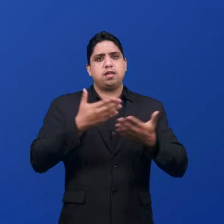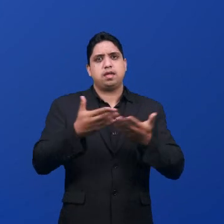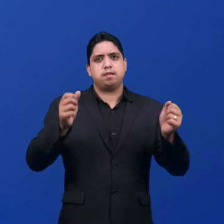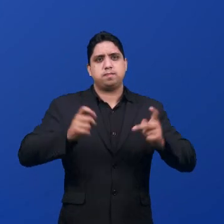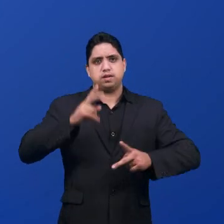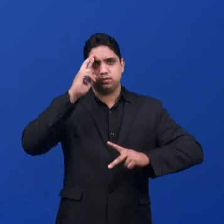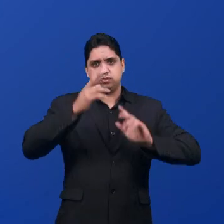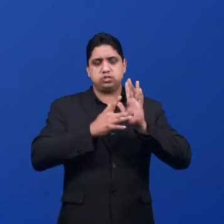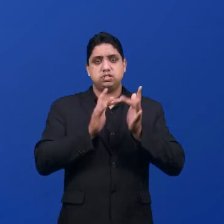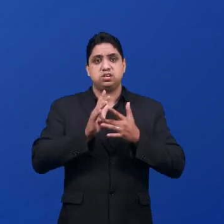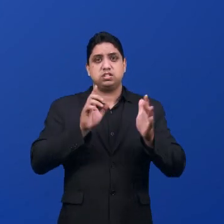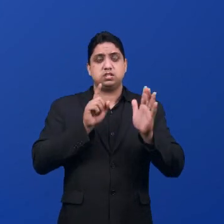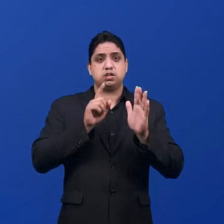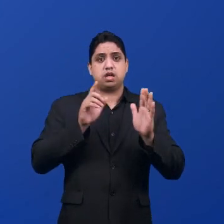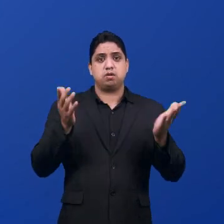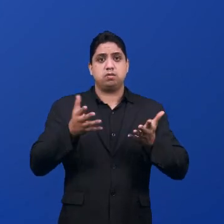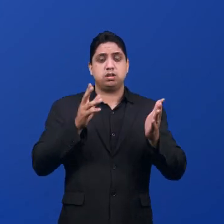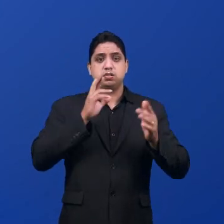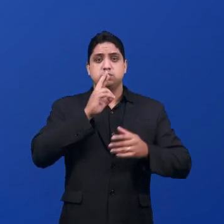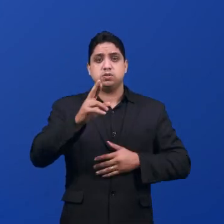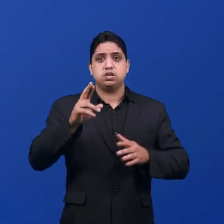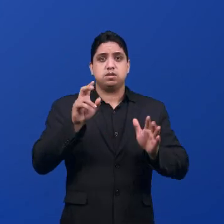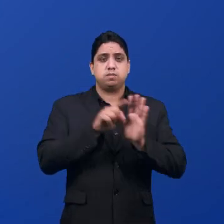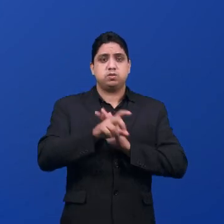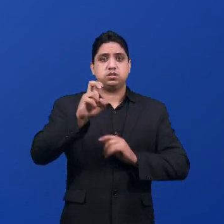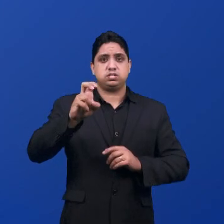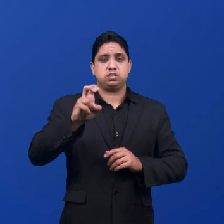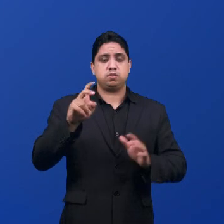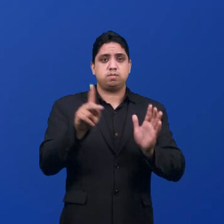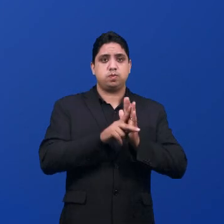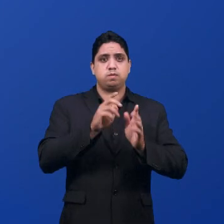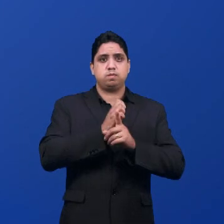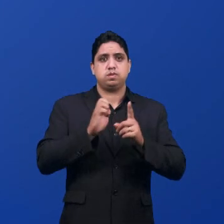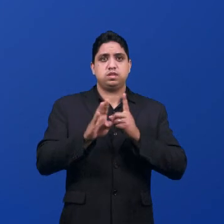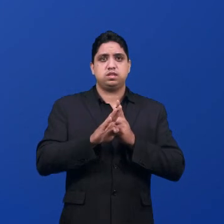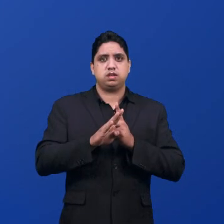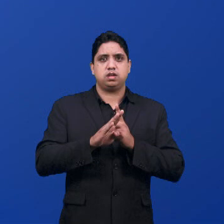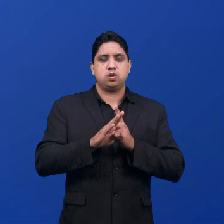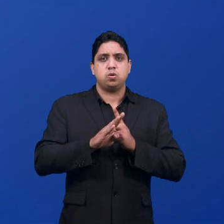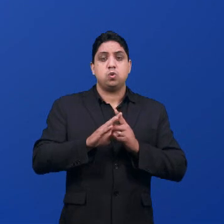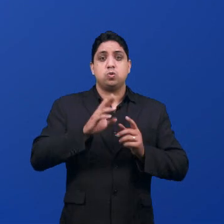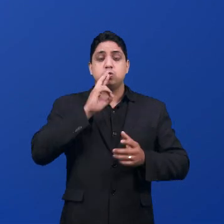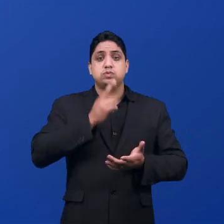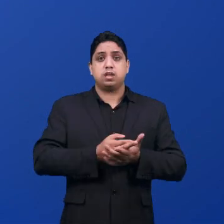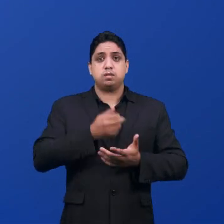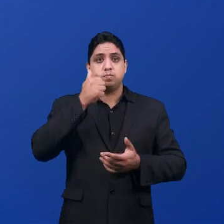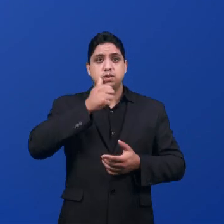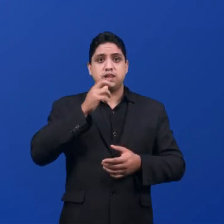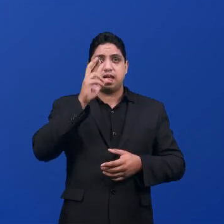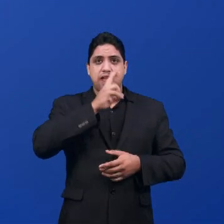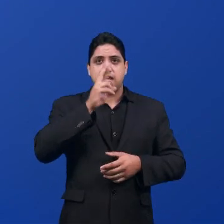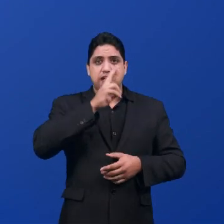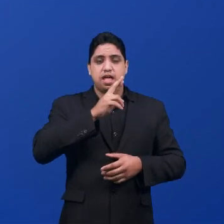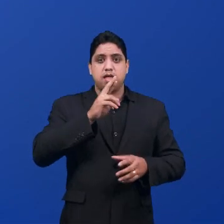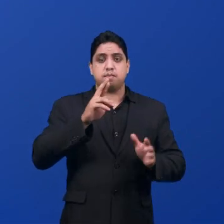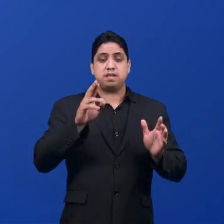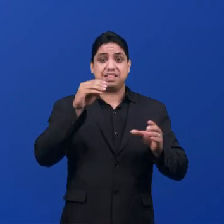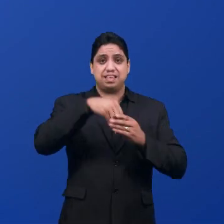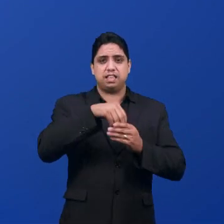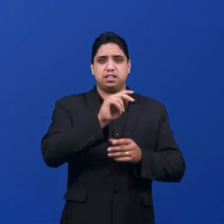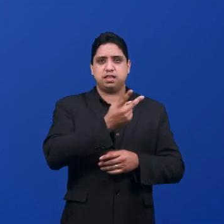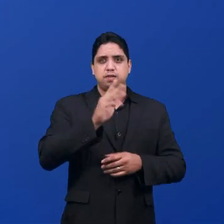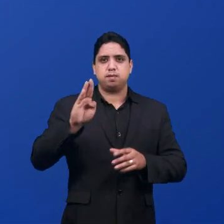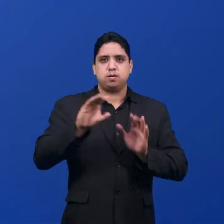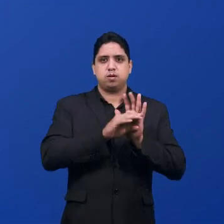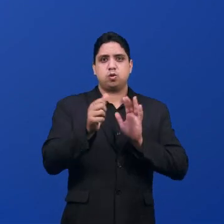du Seigneur Jésus, je vais répondre à la question numéro 5 de l'école biblique dominicale qui dit: quel est le résultat qu'Irab a